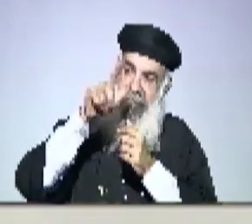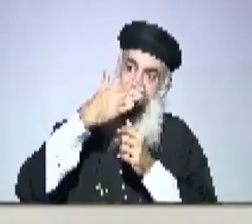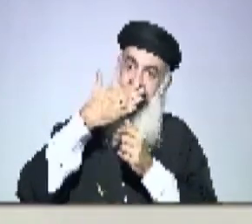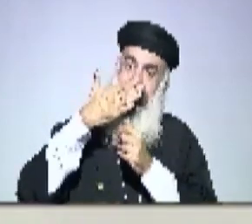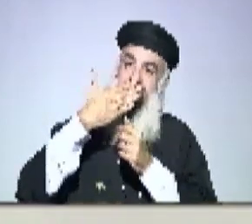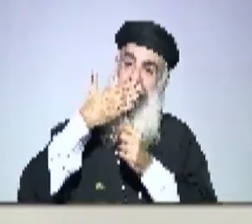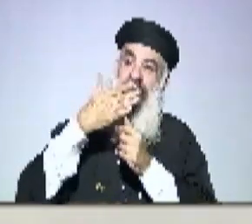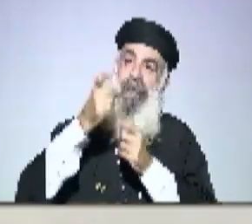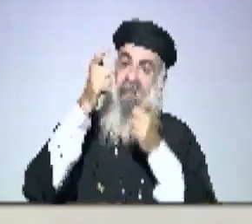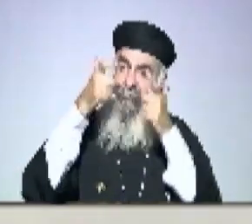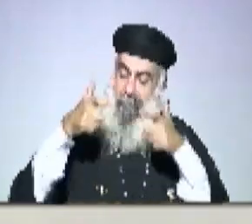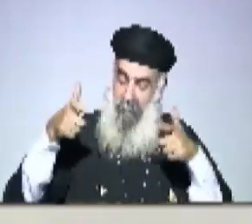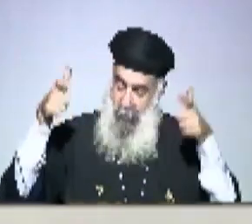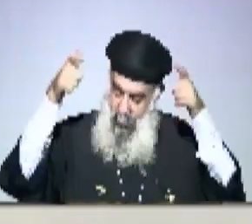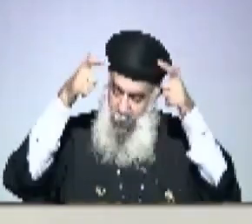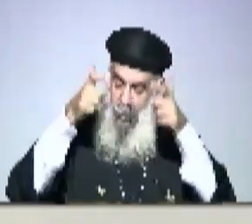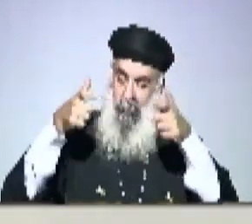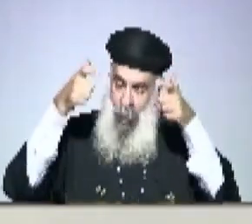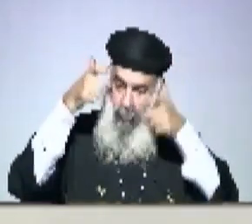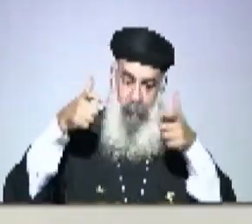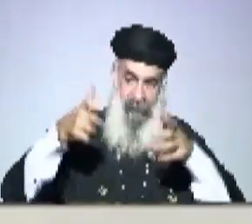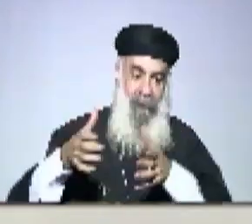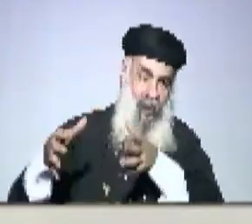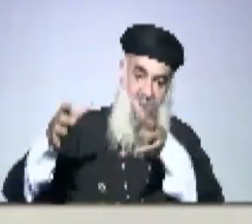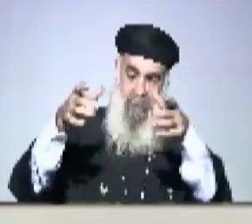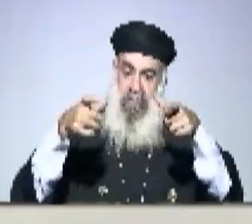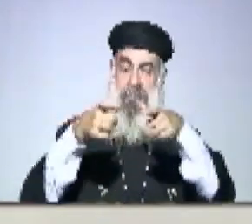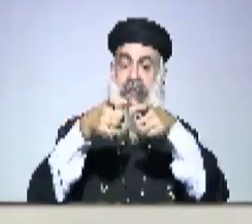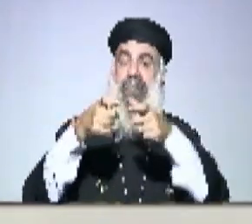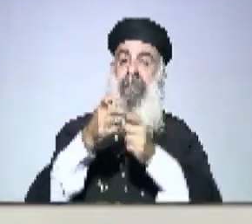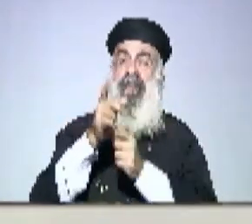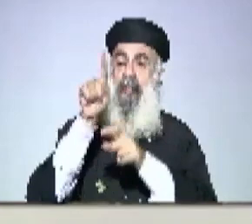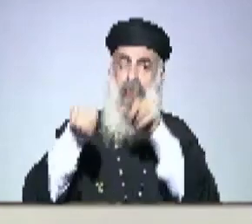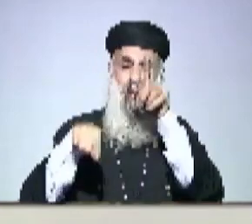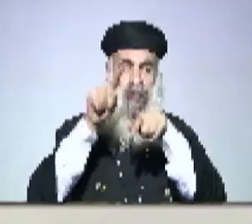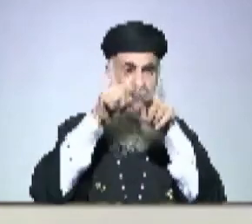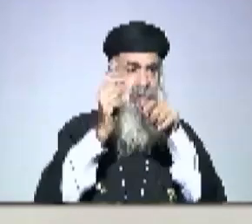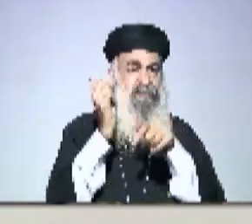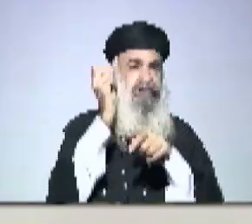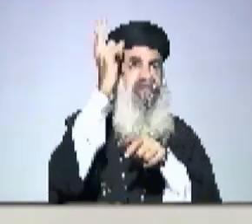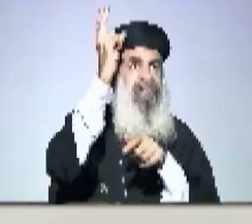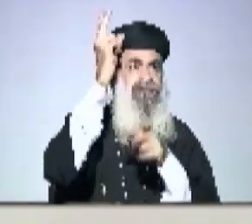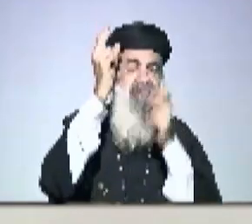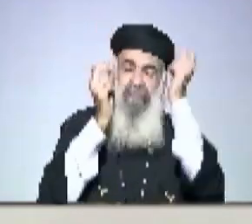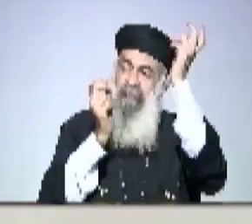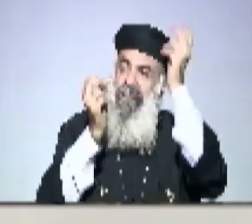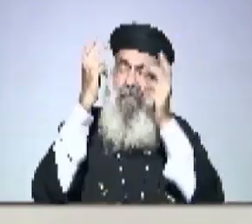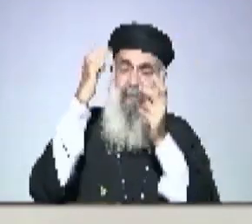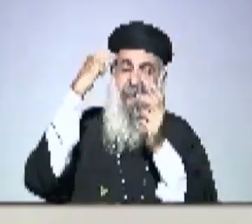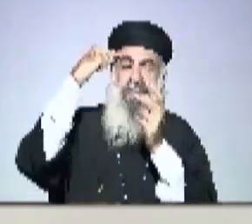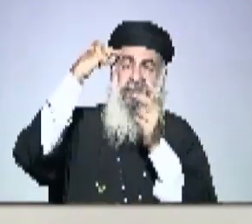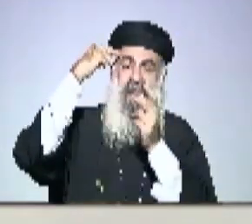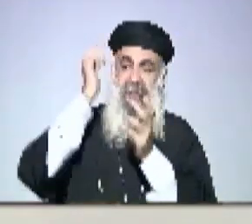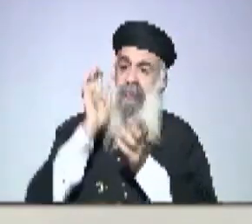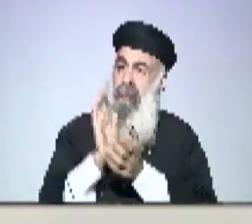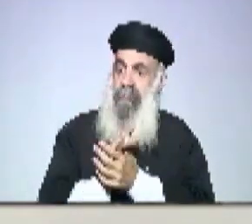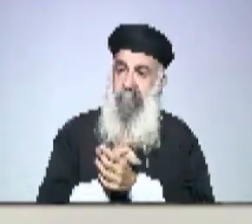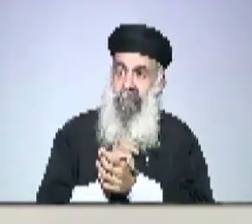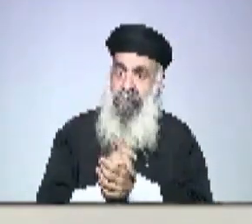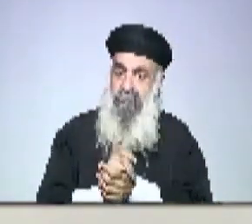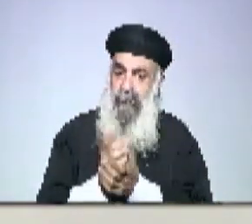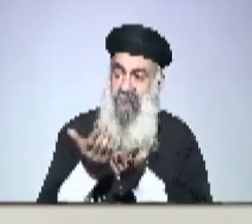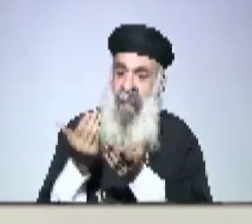ولينا مجمع فما يبقاش كل واحد بيقول حاجه من عنده ما